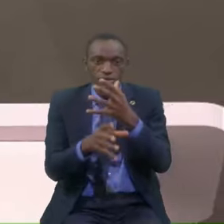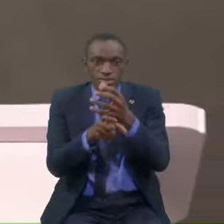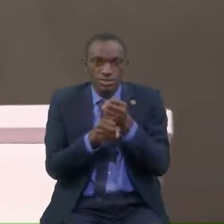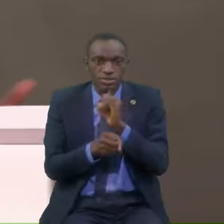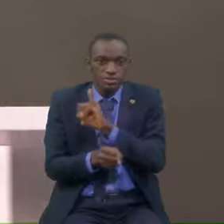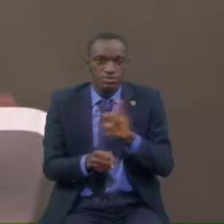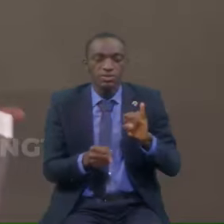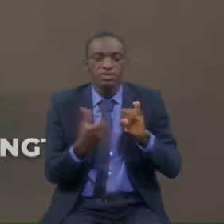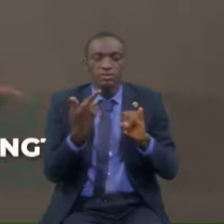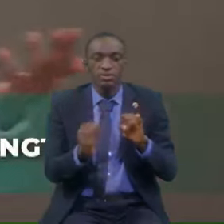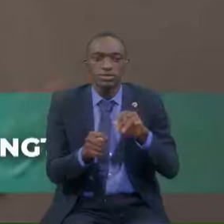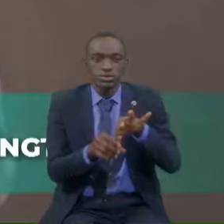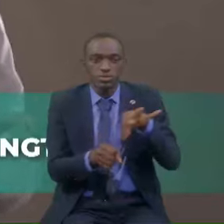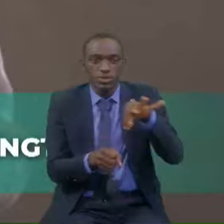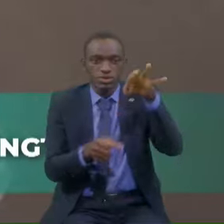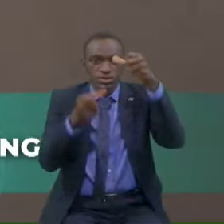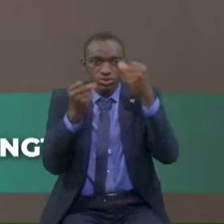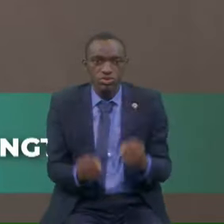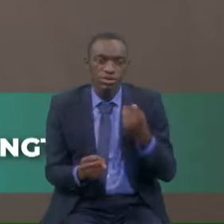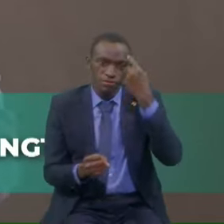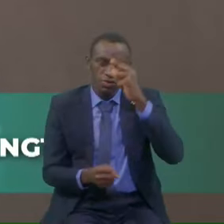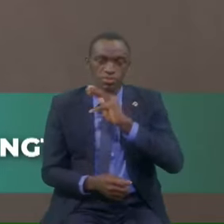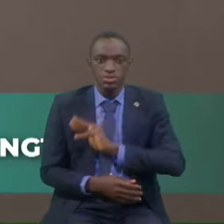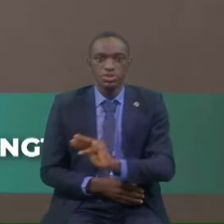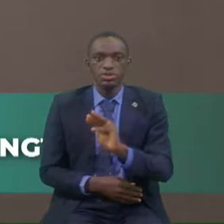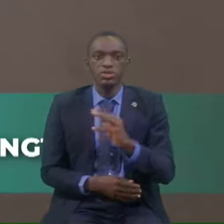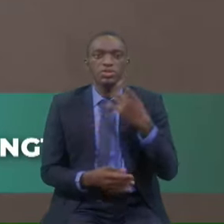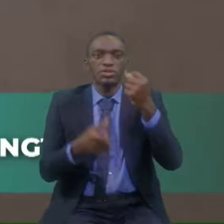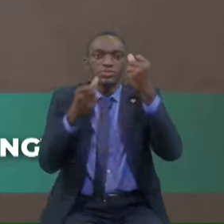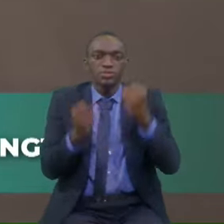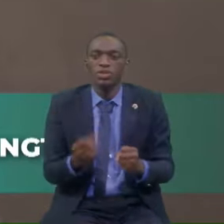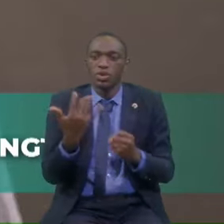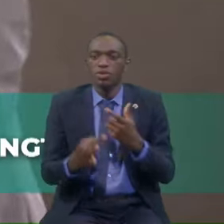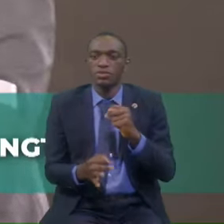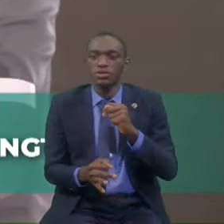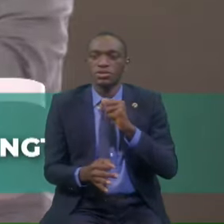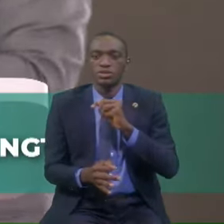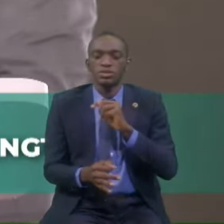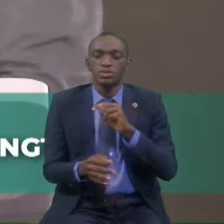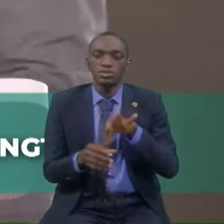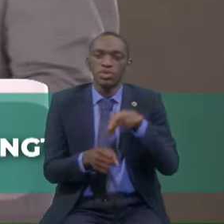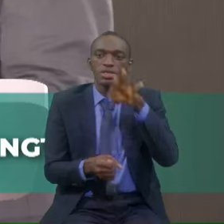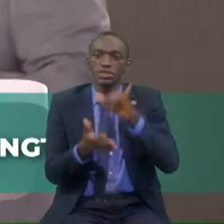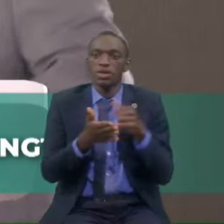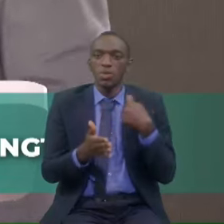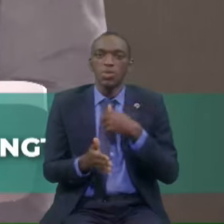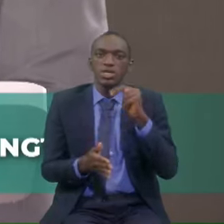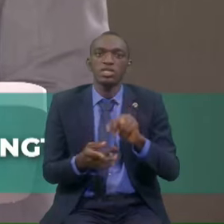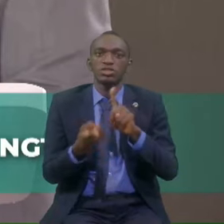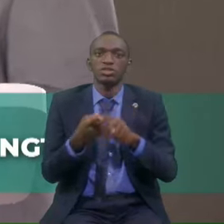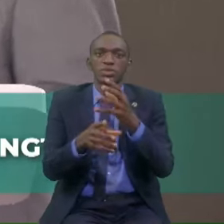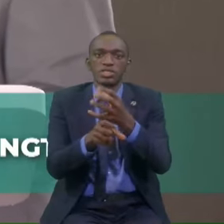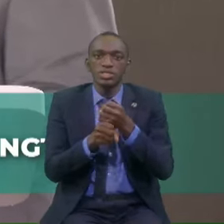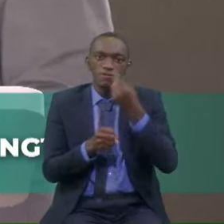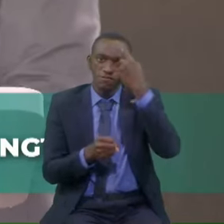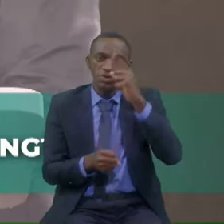chercher et recevoir la force de l'Esprit pour le ministère. La force de l'Esprit dont nous avons besoin, qu'il nous faut recevoir